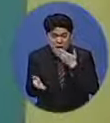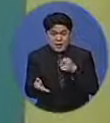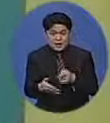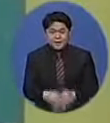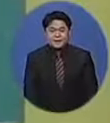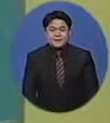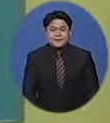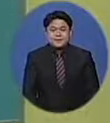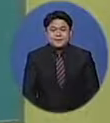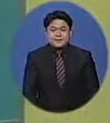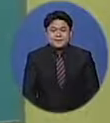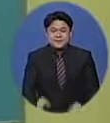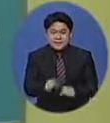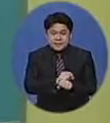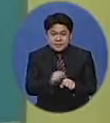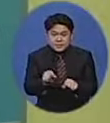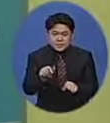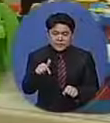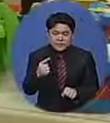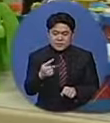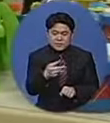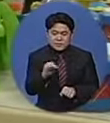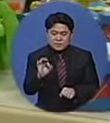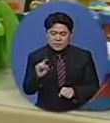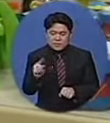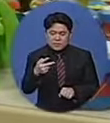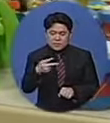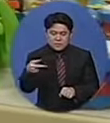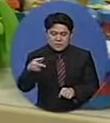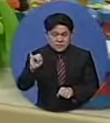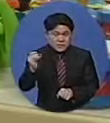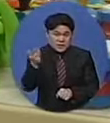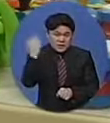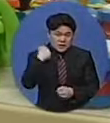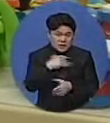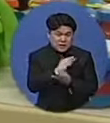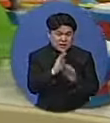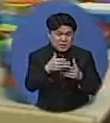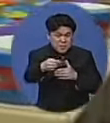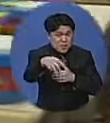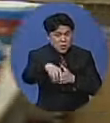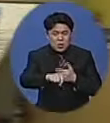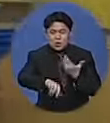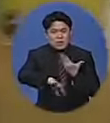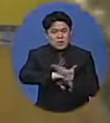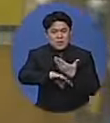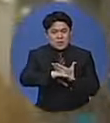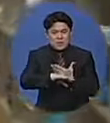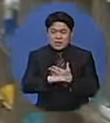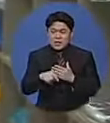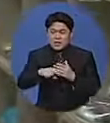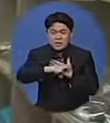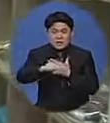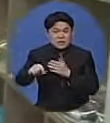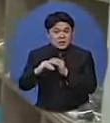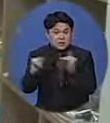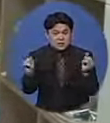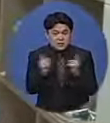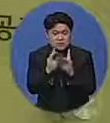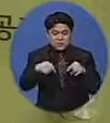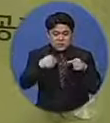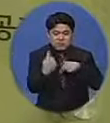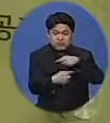활용됩니다. 특히 놀이아띠는 기존 장난감 도서관과는 달리 주부들이 직접 운영에